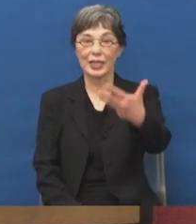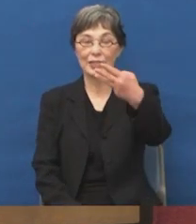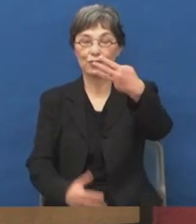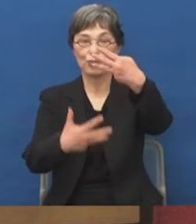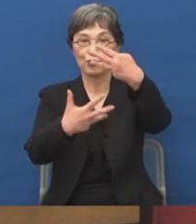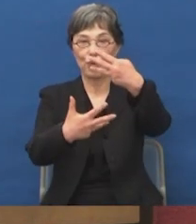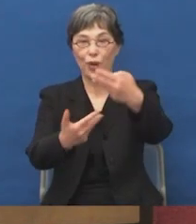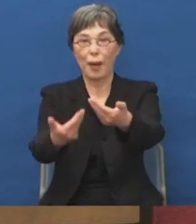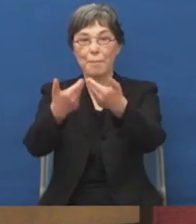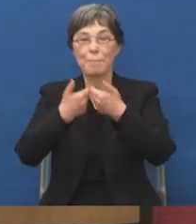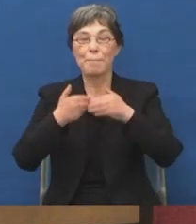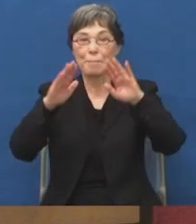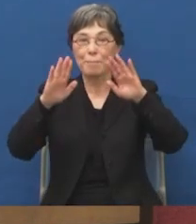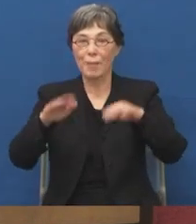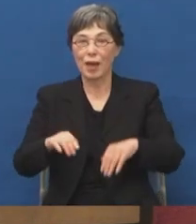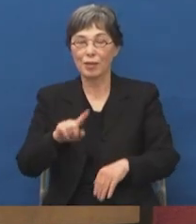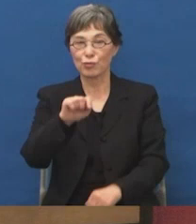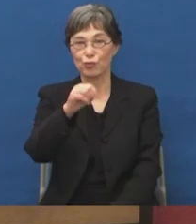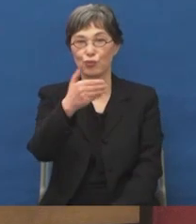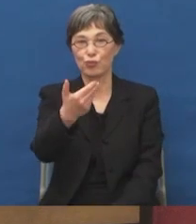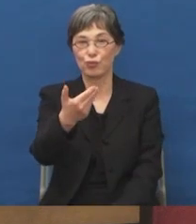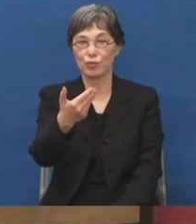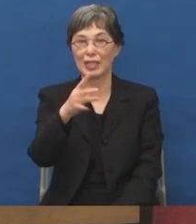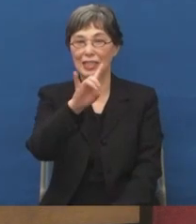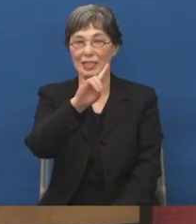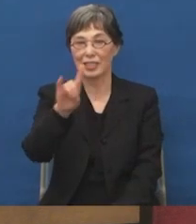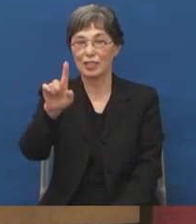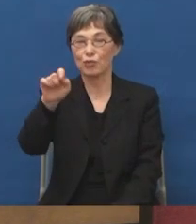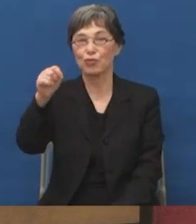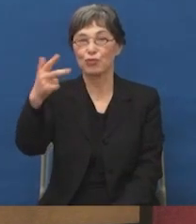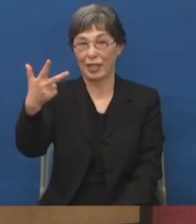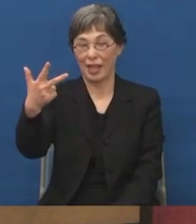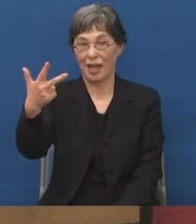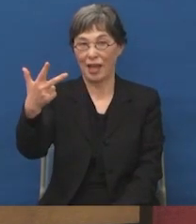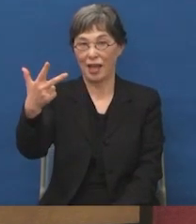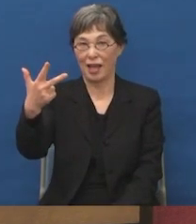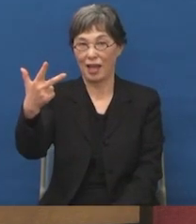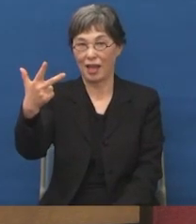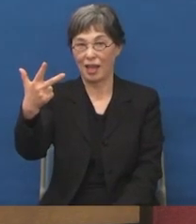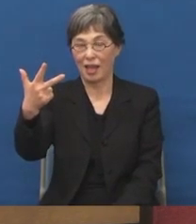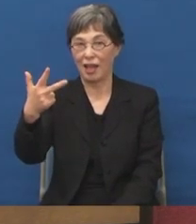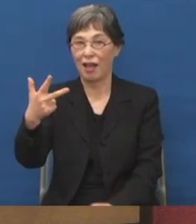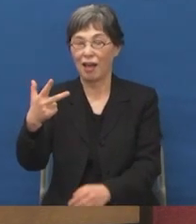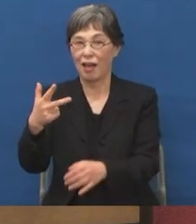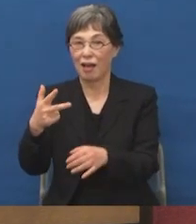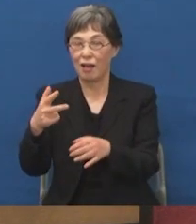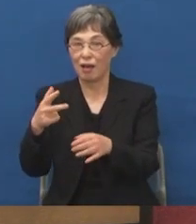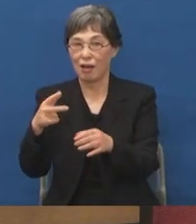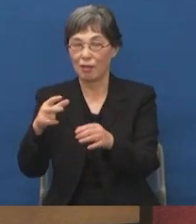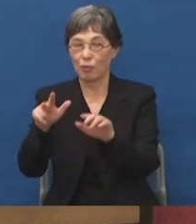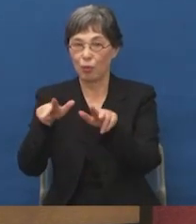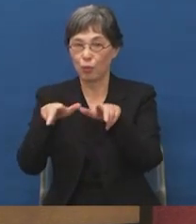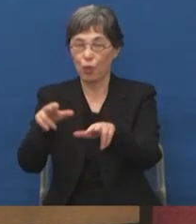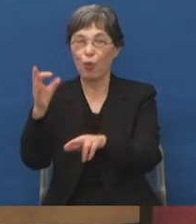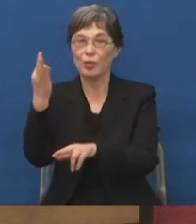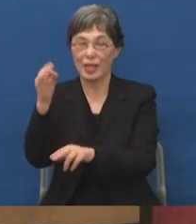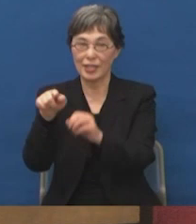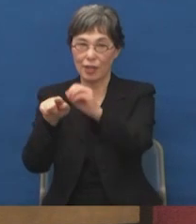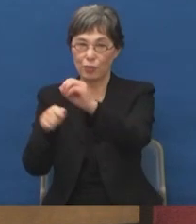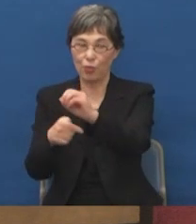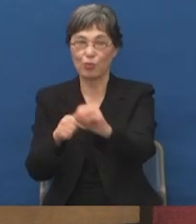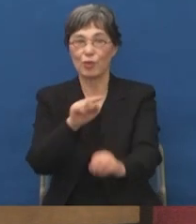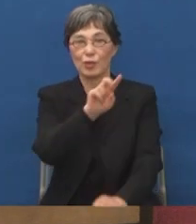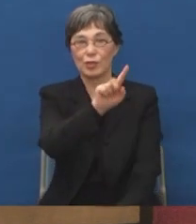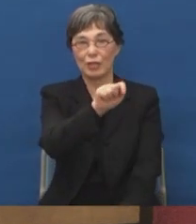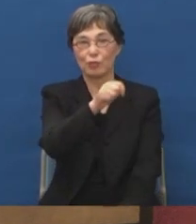付託を受け、19日に議第17号については行財政局に対し、議第161号